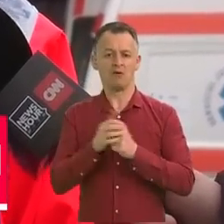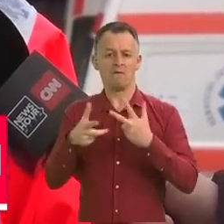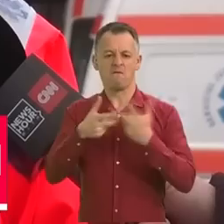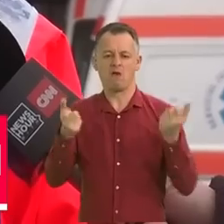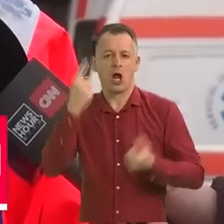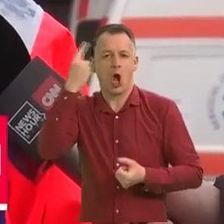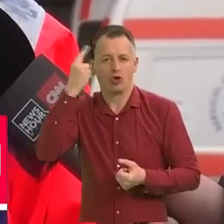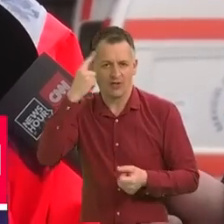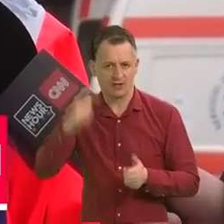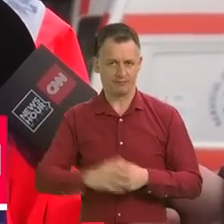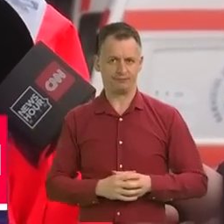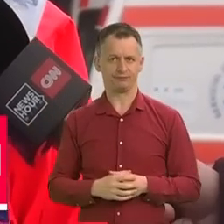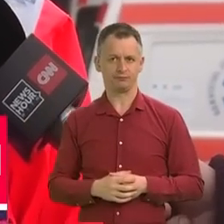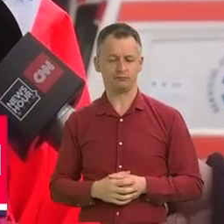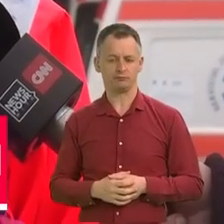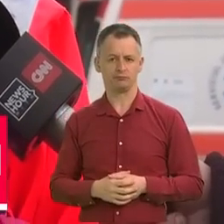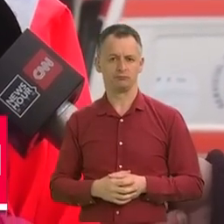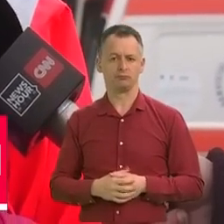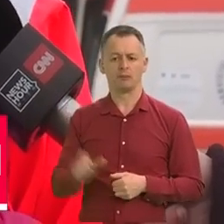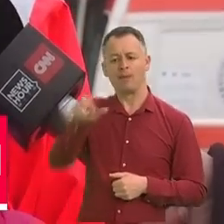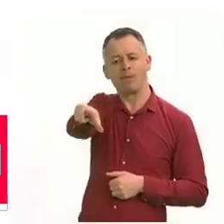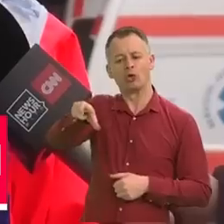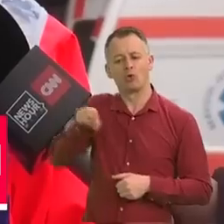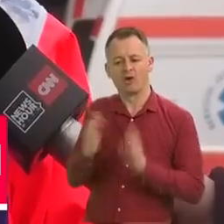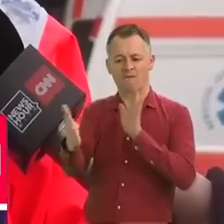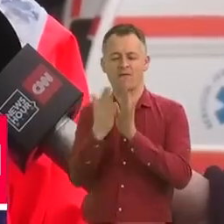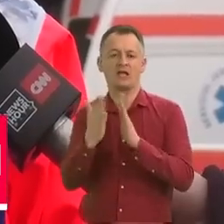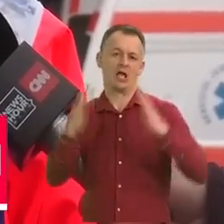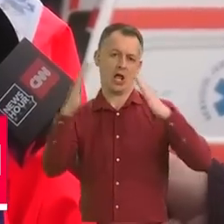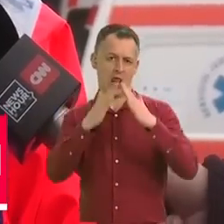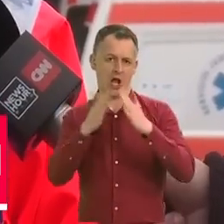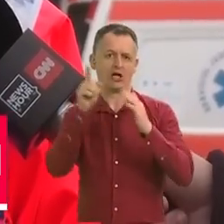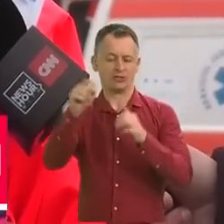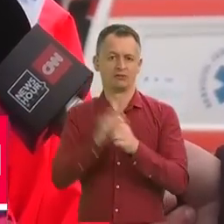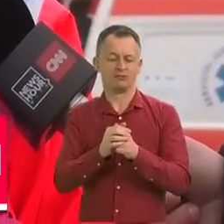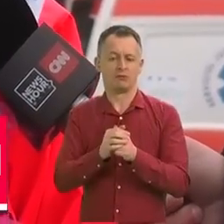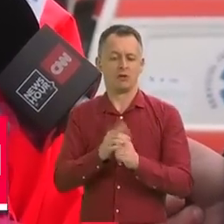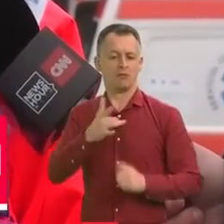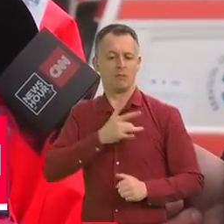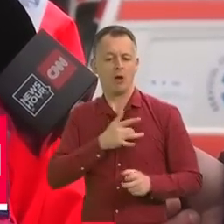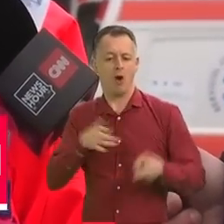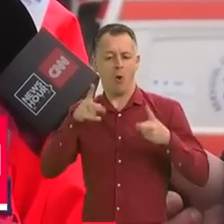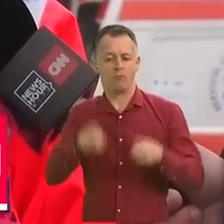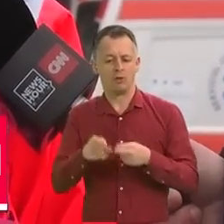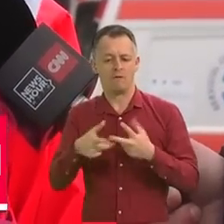inconștientă, undeva pe trotuar în fața unei case. În stop cardiorespirator, fără